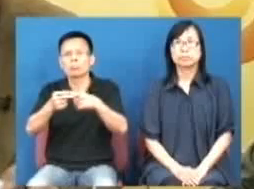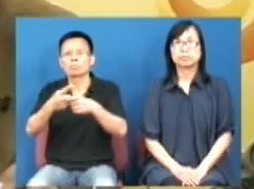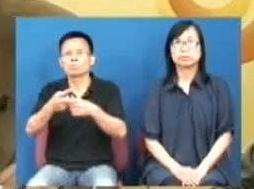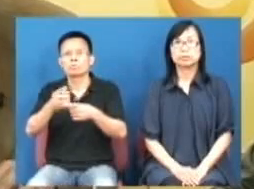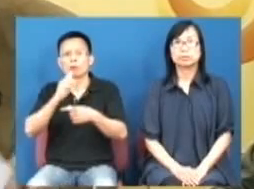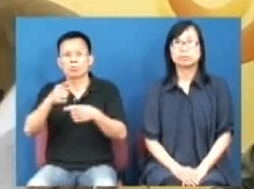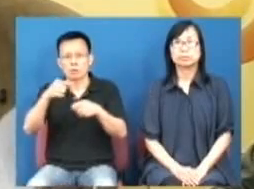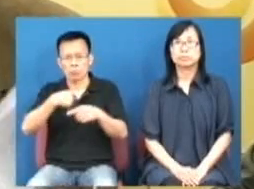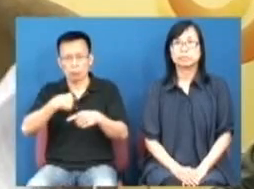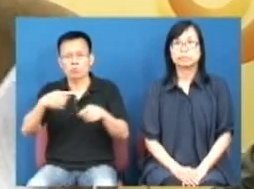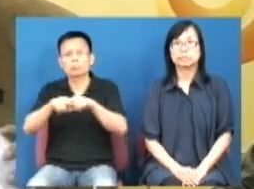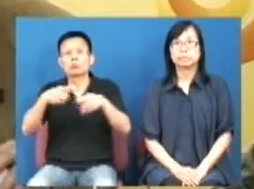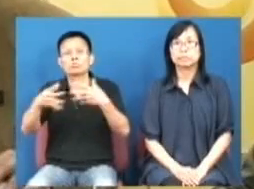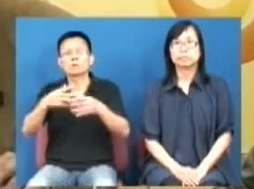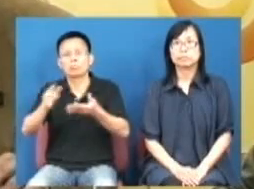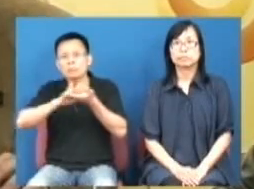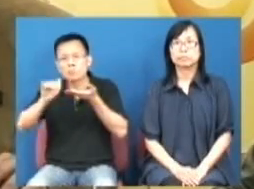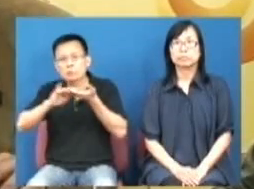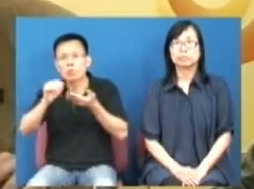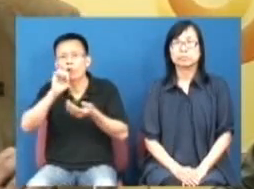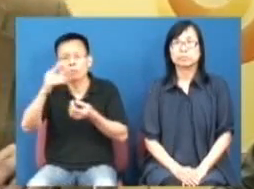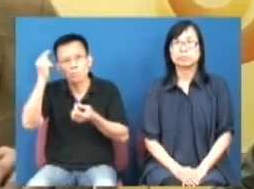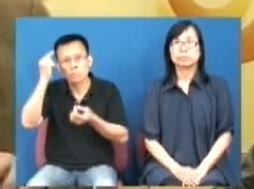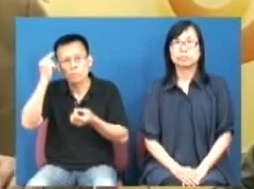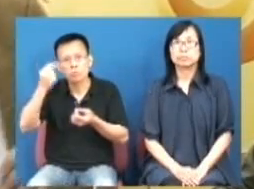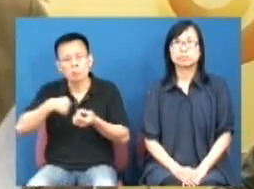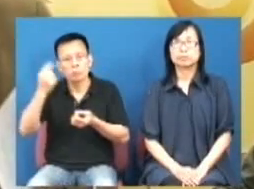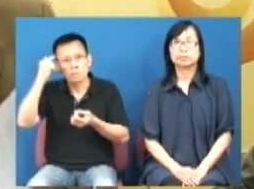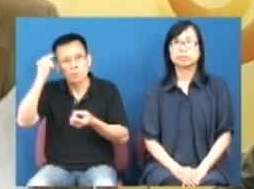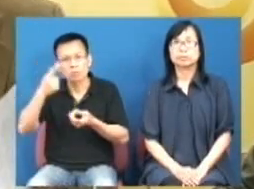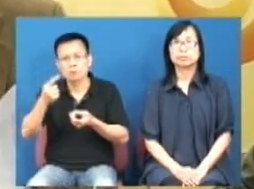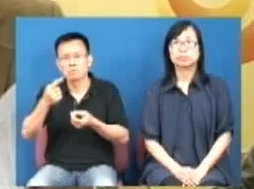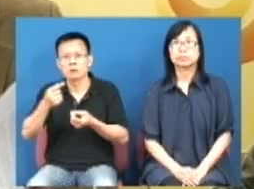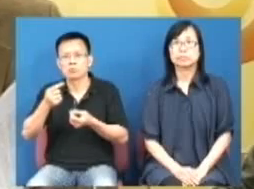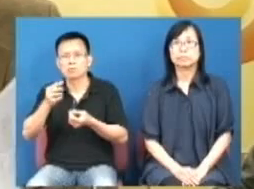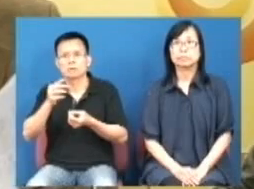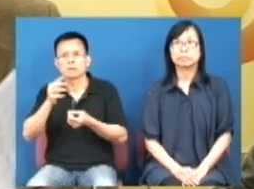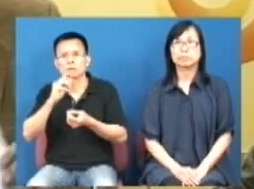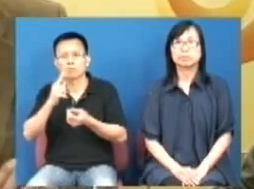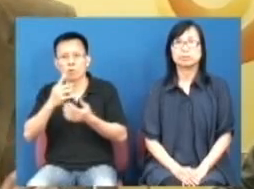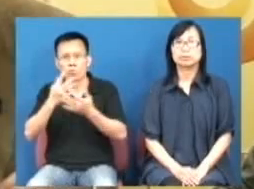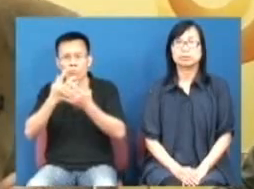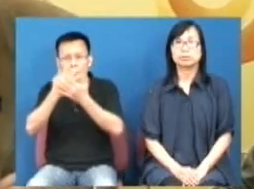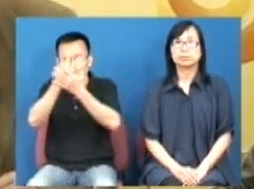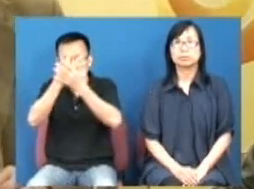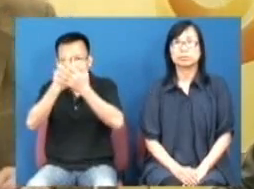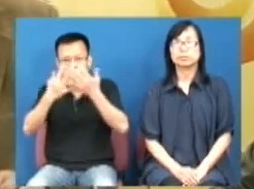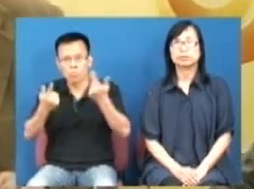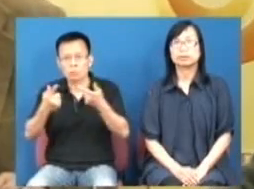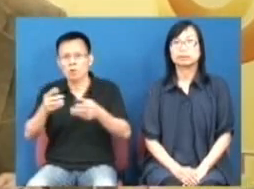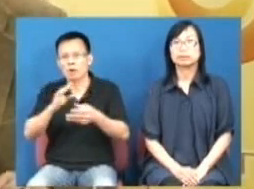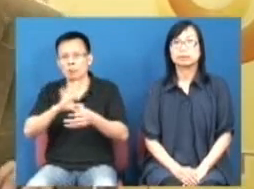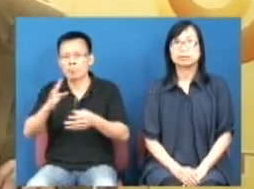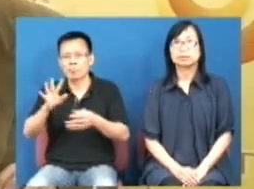事都有好清楚咁樣話俾我知。佢話：如果我 domain 嗰個咁嘅係網址，我唔喺香港登記嘅，你點管我